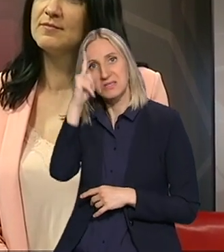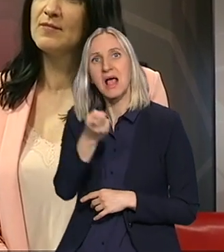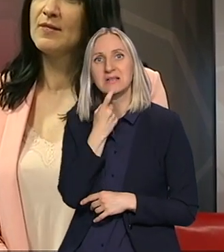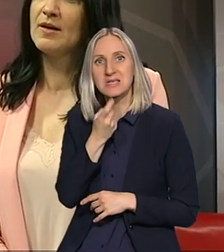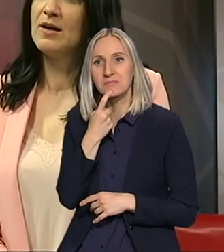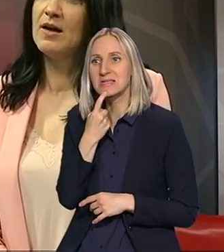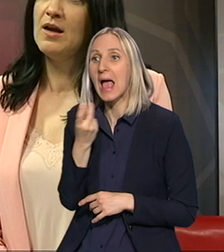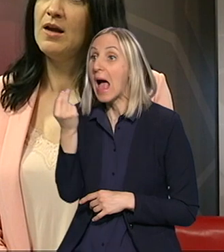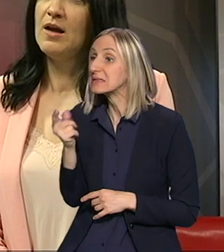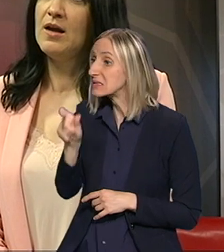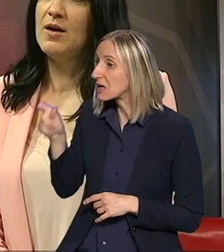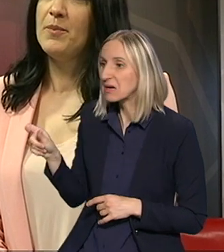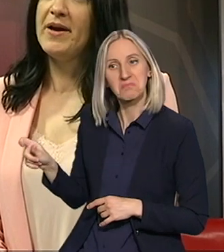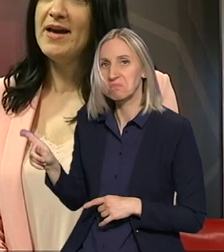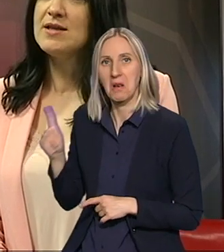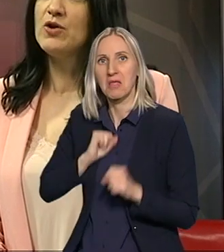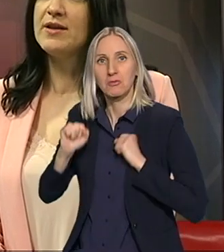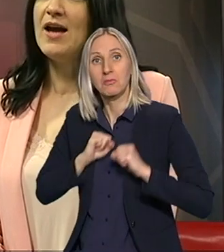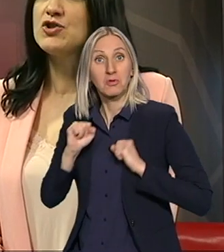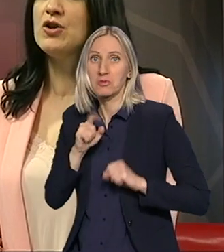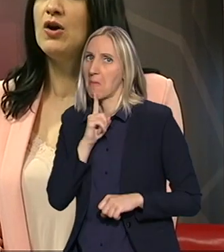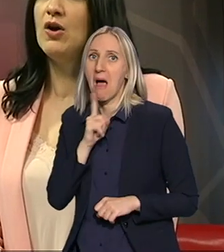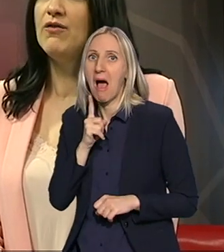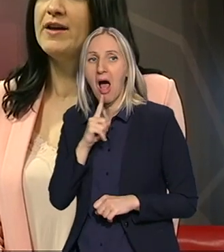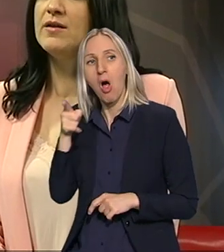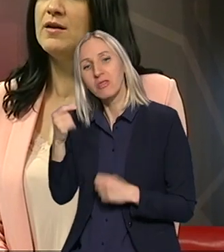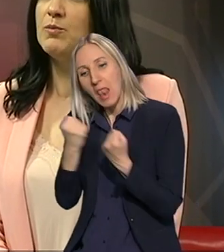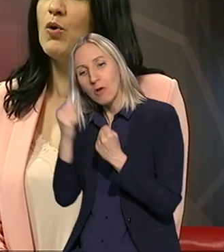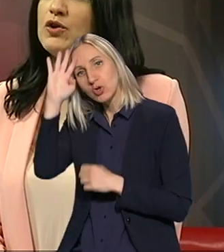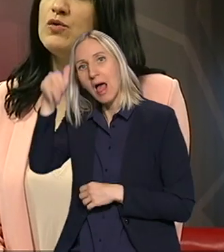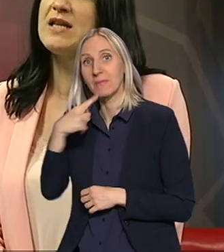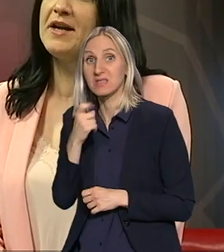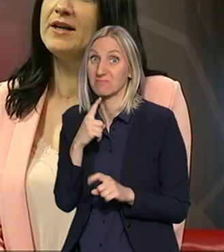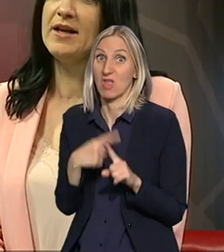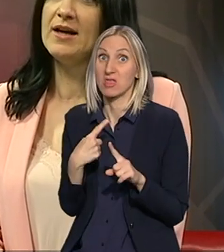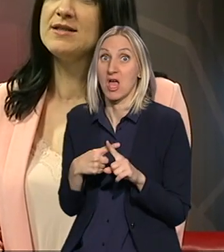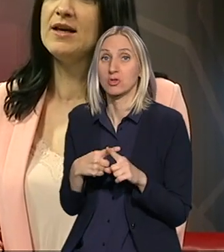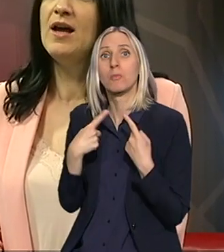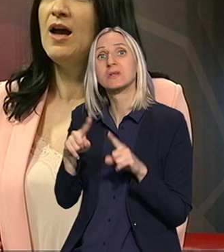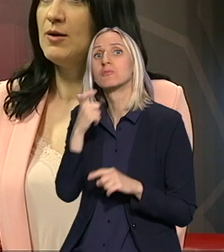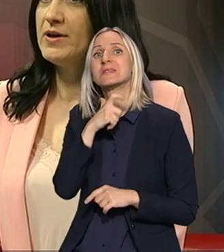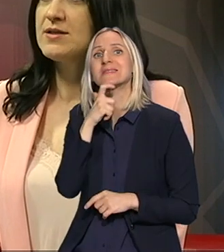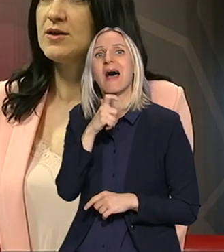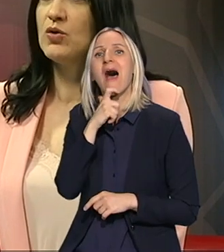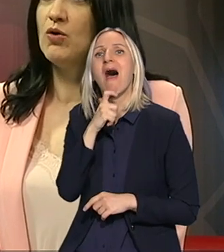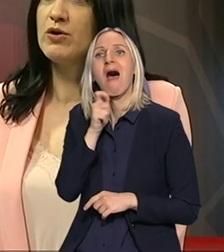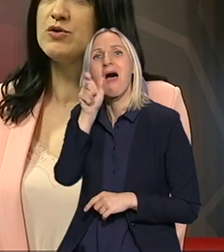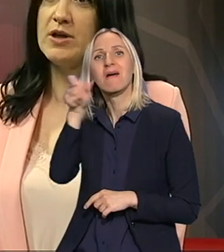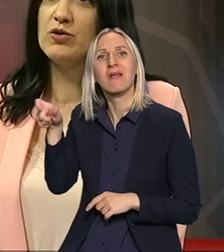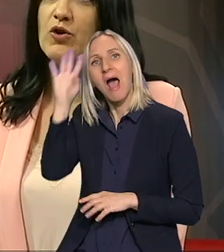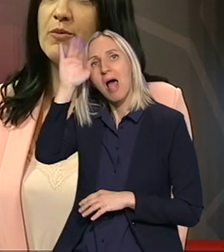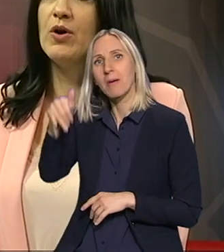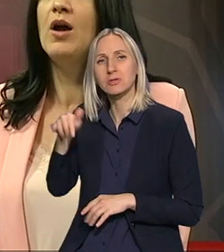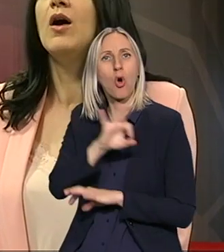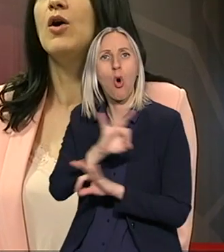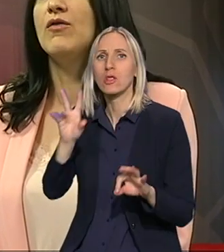manje trudili da nauče njihov jezik. Pa jeste, to je tačno. Pogotovo starije generacije Albanaca govore